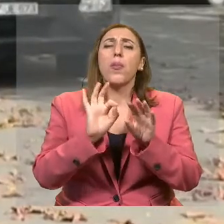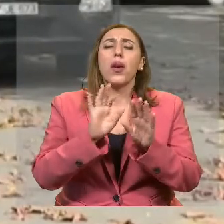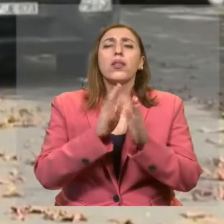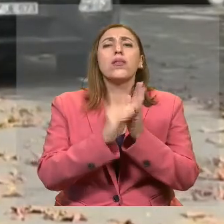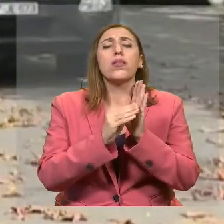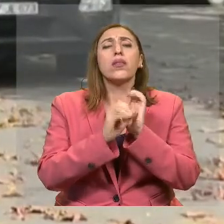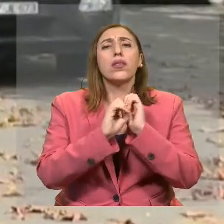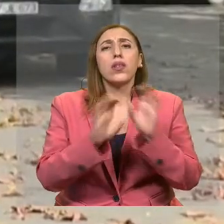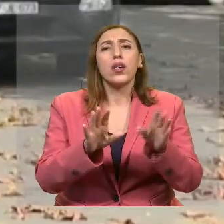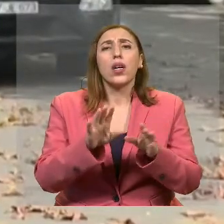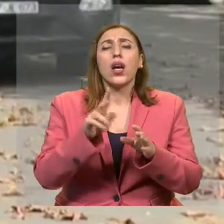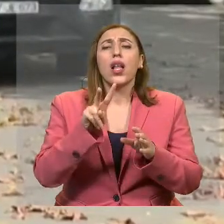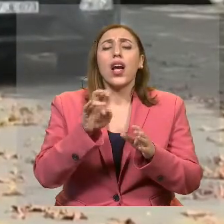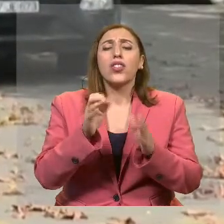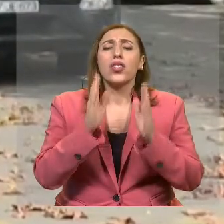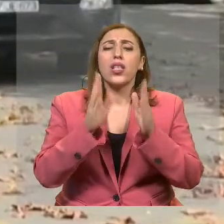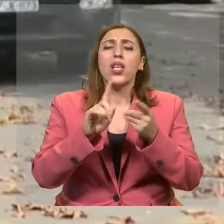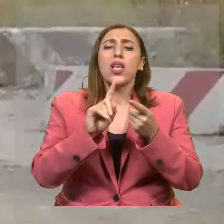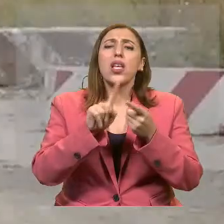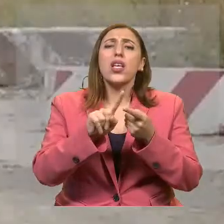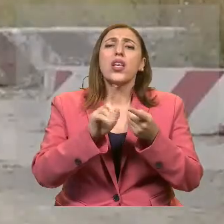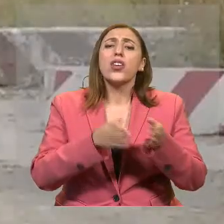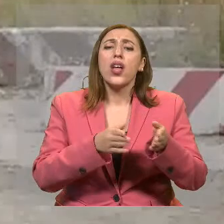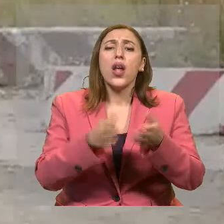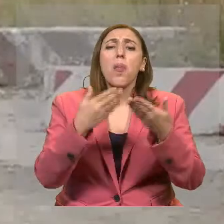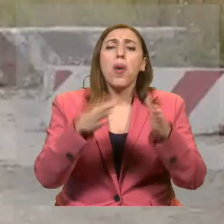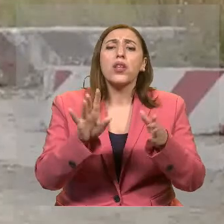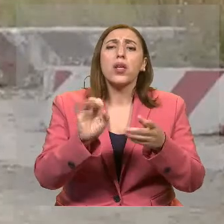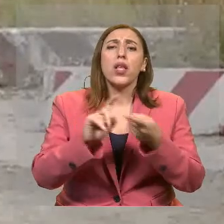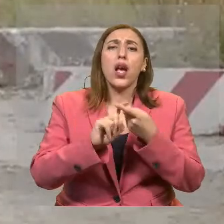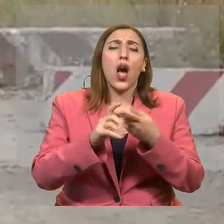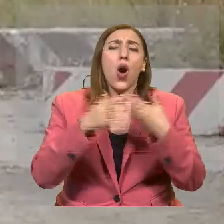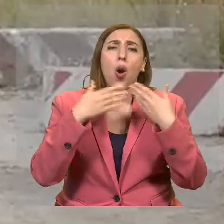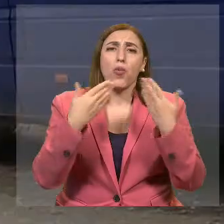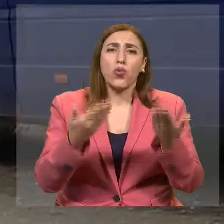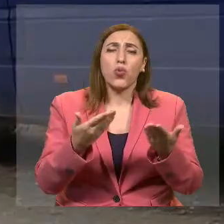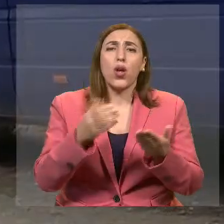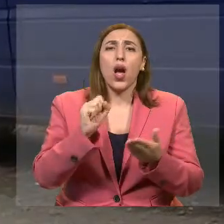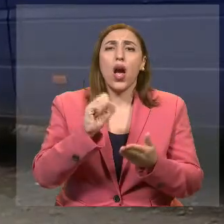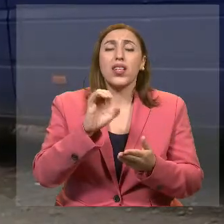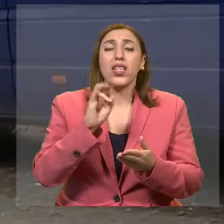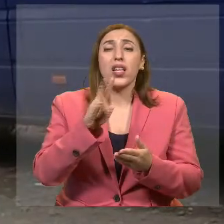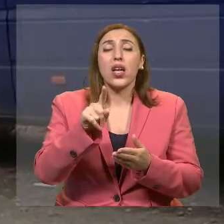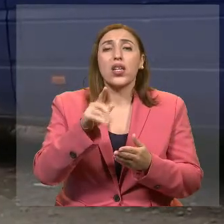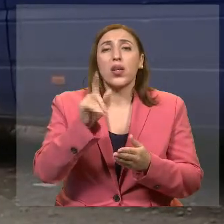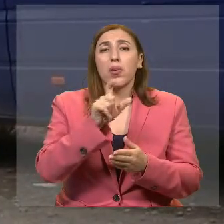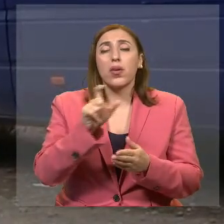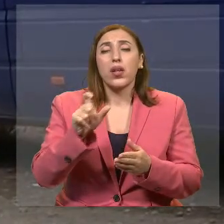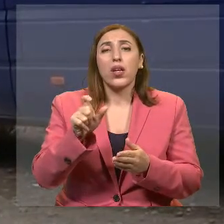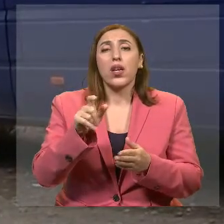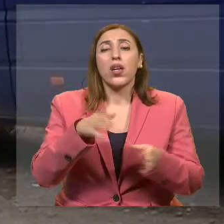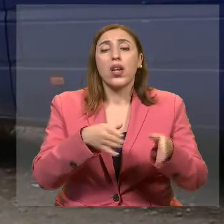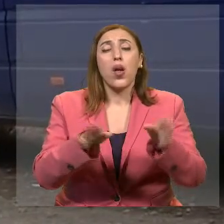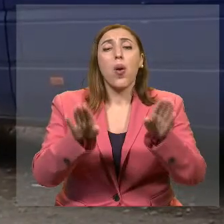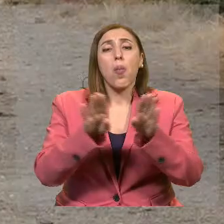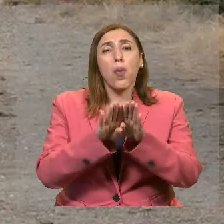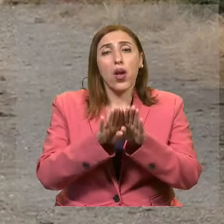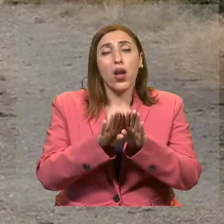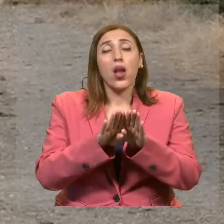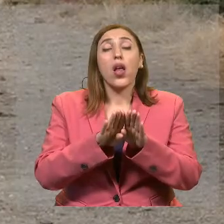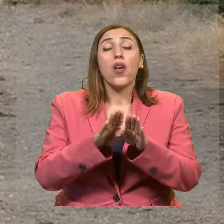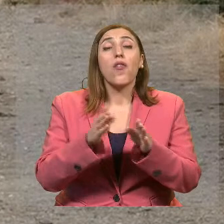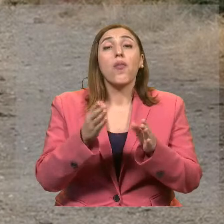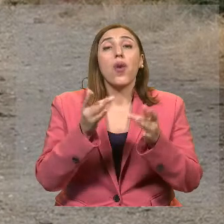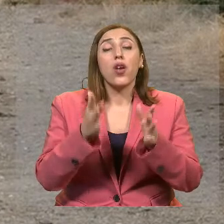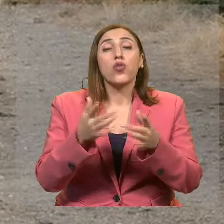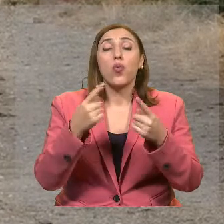կապ չունի Լաչինի միջանցքի բացման հետ։ Հայկական կողմը ասկերանի ճամփան փակ էր պահում, խոսելով ադրբեջանական մեկ այլ պայմանի